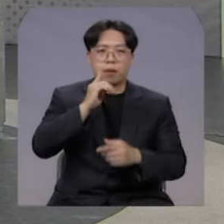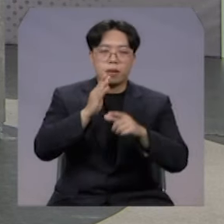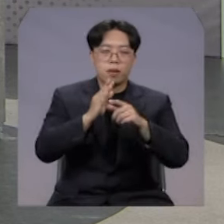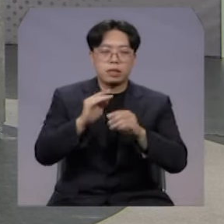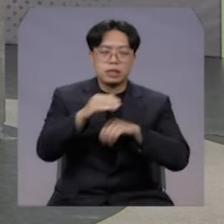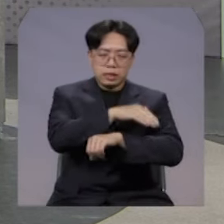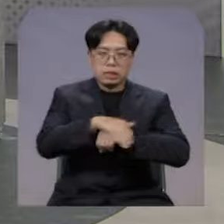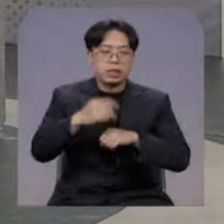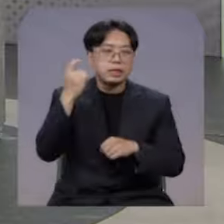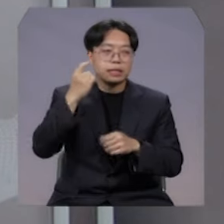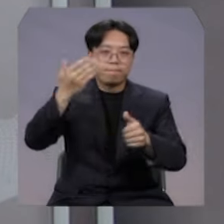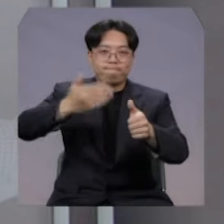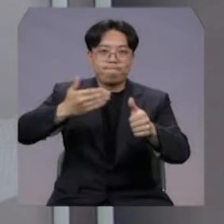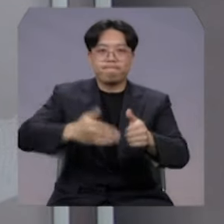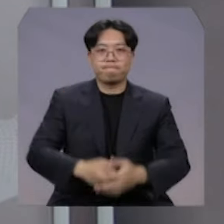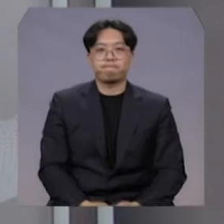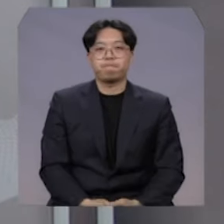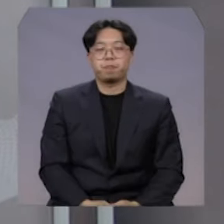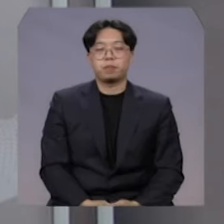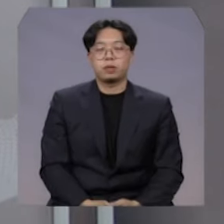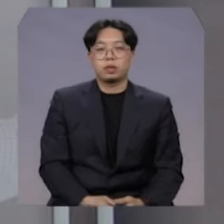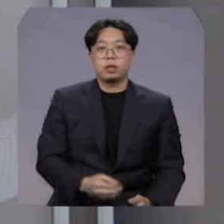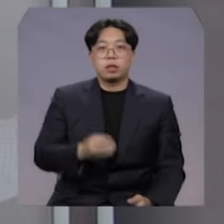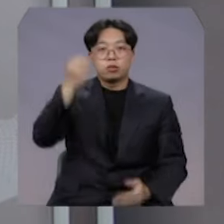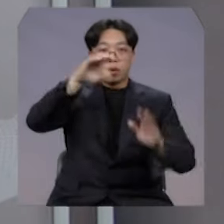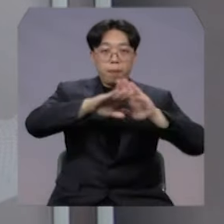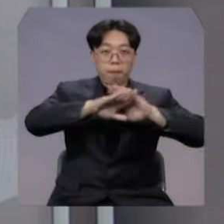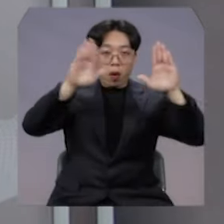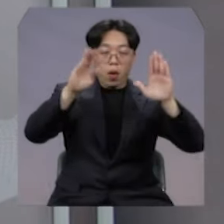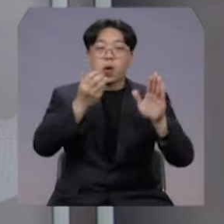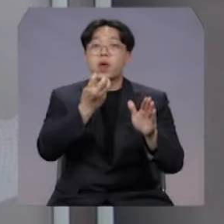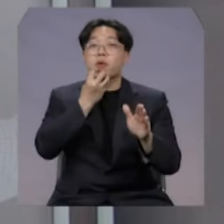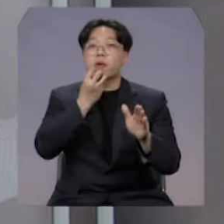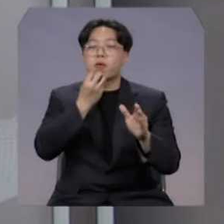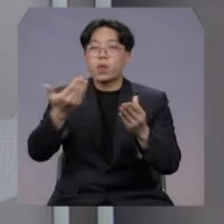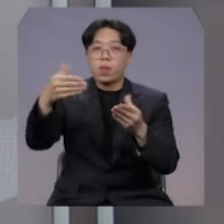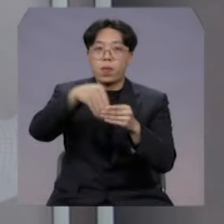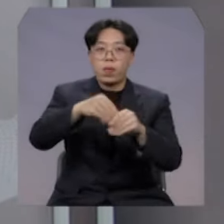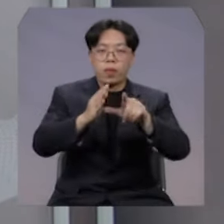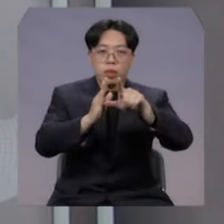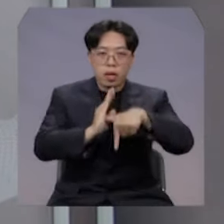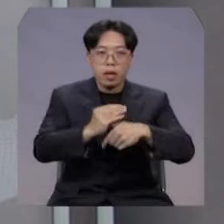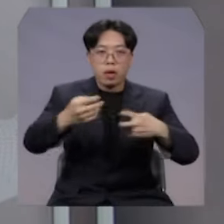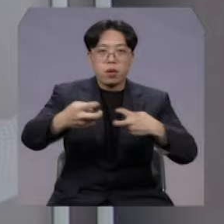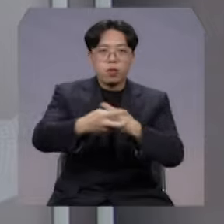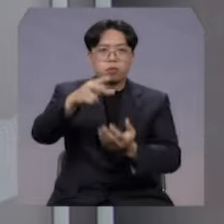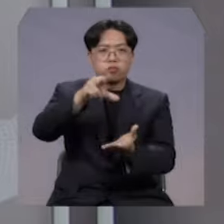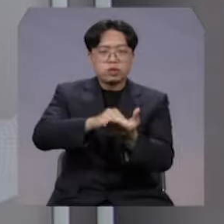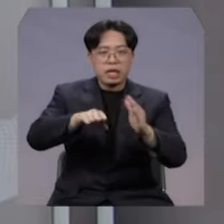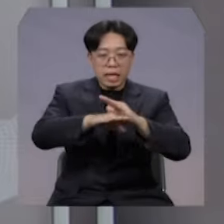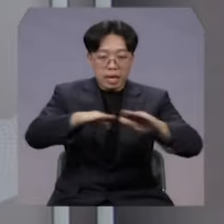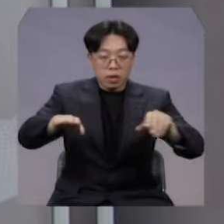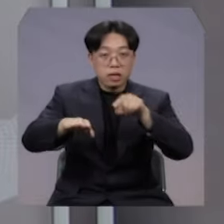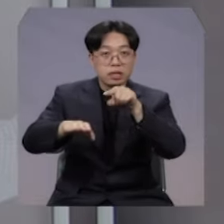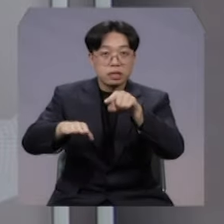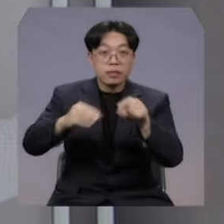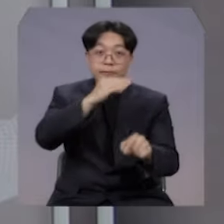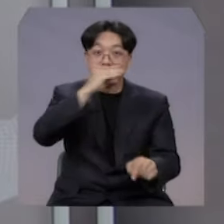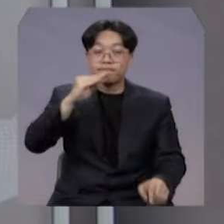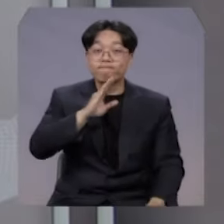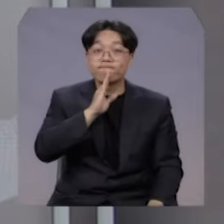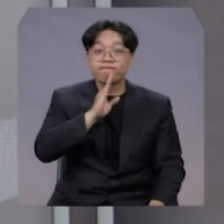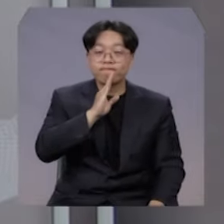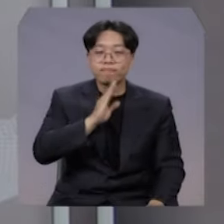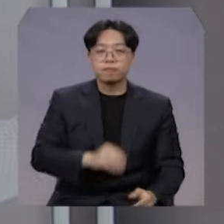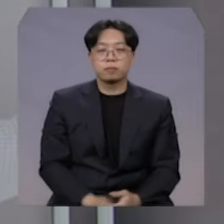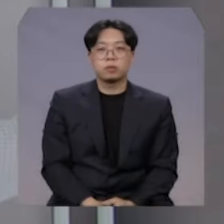우리가 하는 것이 네네. 광명시가 서울특별시 되는데 우리가 뭐 교통 문제 해결하는 것이 가장 올바르다고 얘기할 수 있죠. 근데 지금은